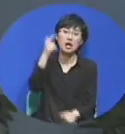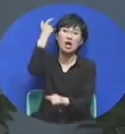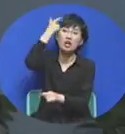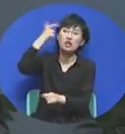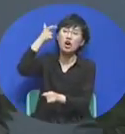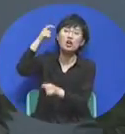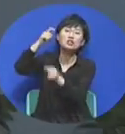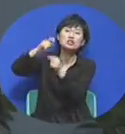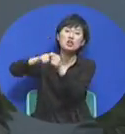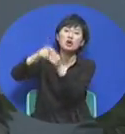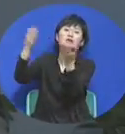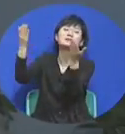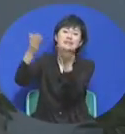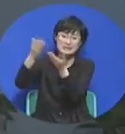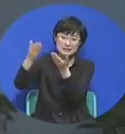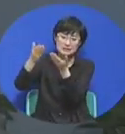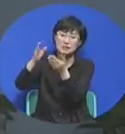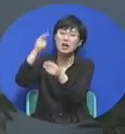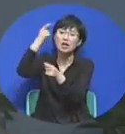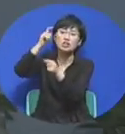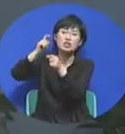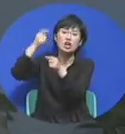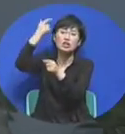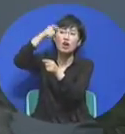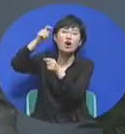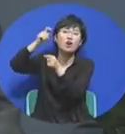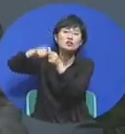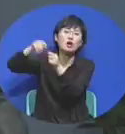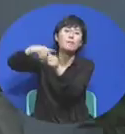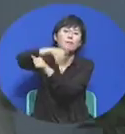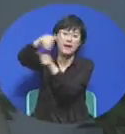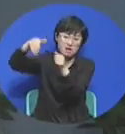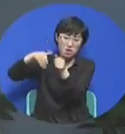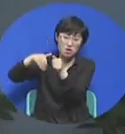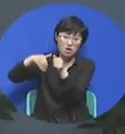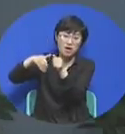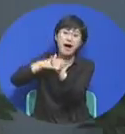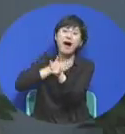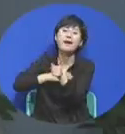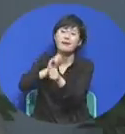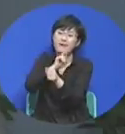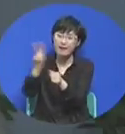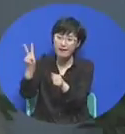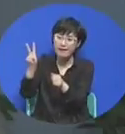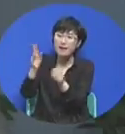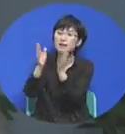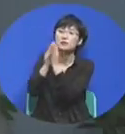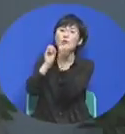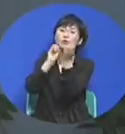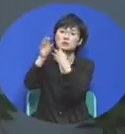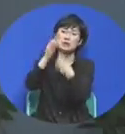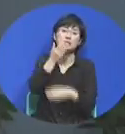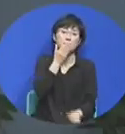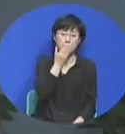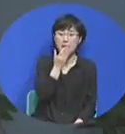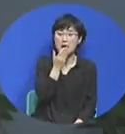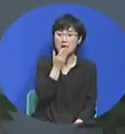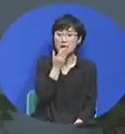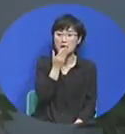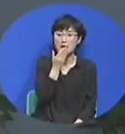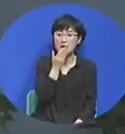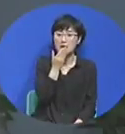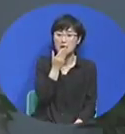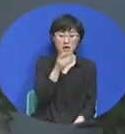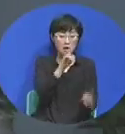not to receive 성경은 answers. 성경은 그걸 설명한 게 아니요. That's not what the Bible explains. 성경은 네 스스로 이래서라는 설명인 적이 없어요. The Bible never once explains